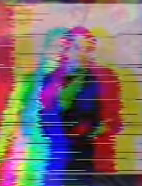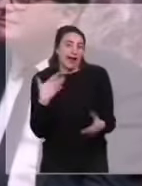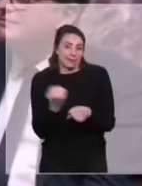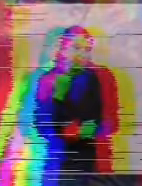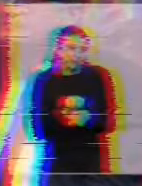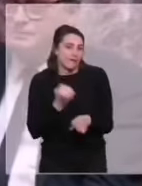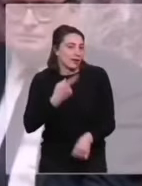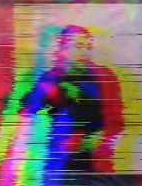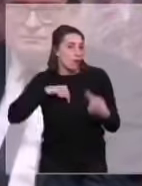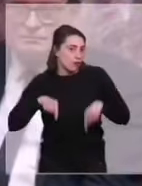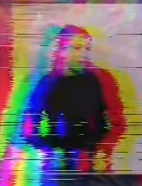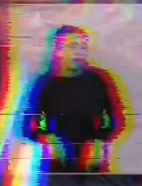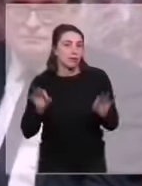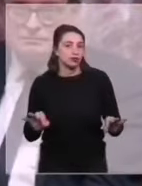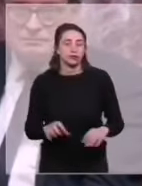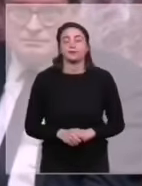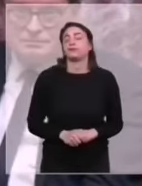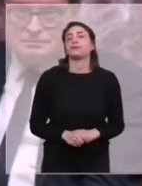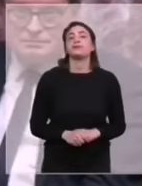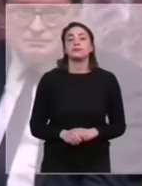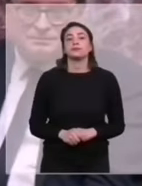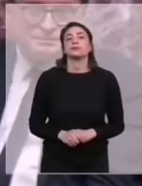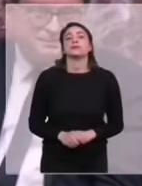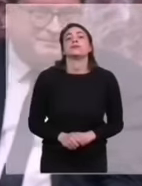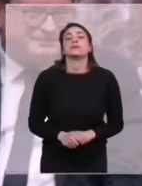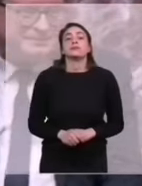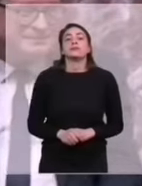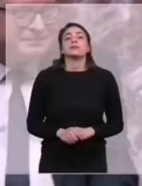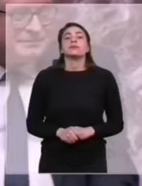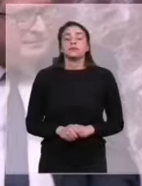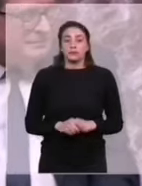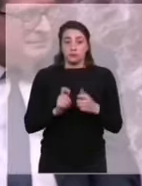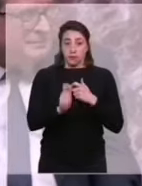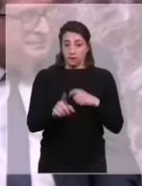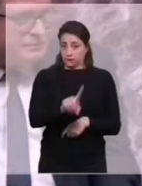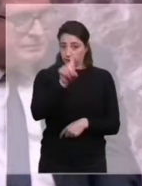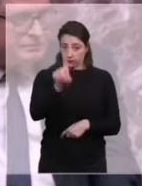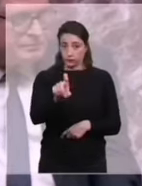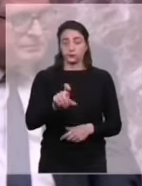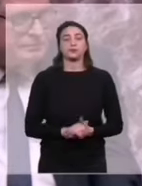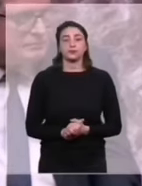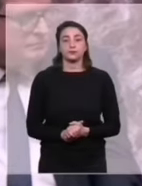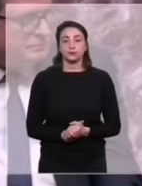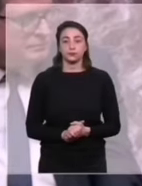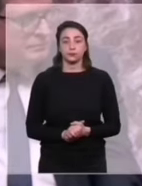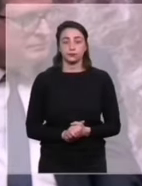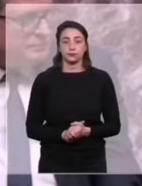Je vous remercie, monsieur le ministre. La parole est à monsieur Emmanuel Fernandez pour le groupe France Insoumise.